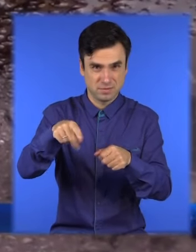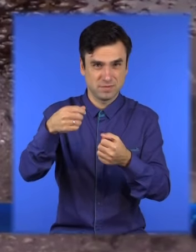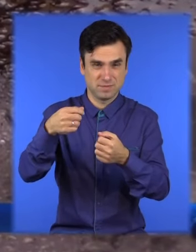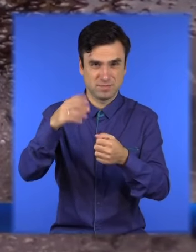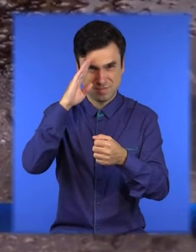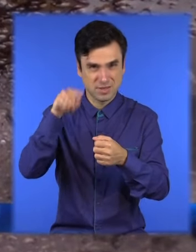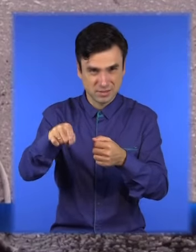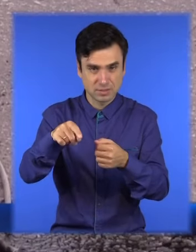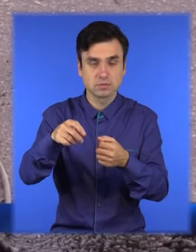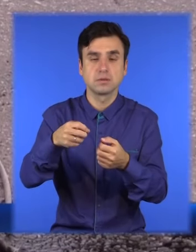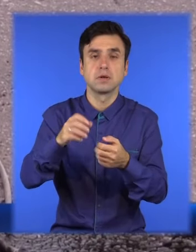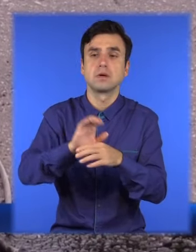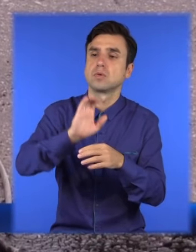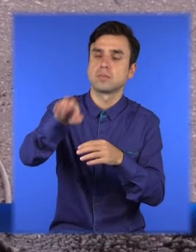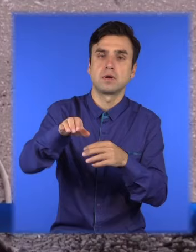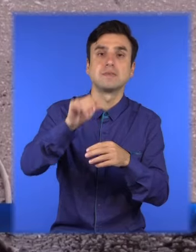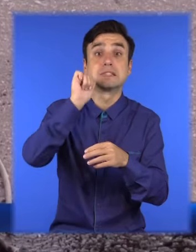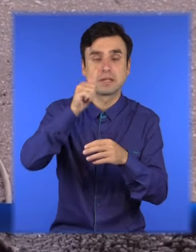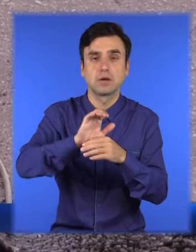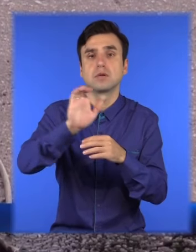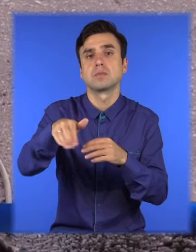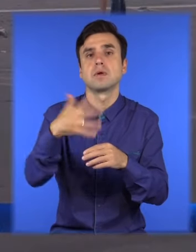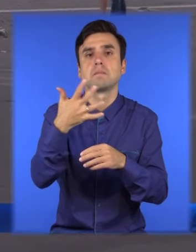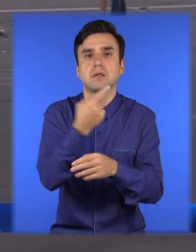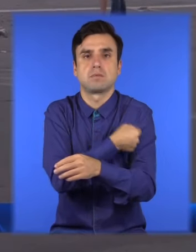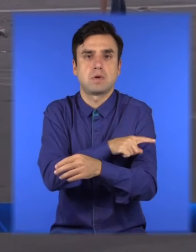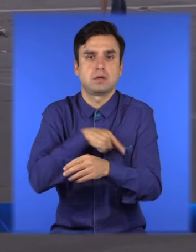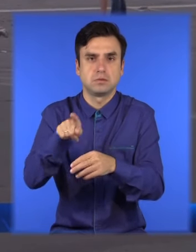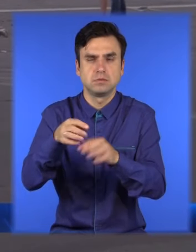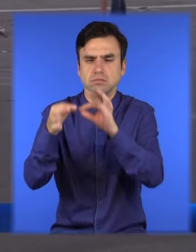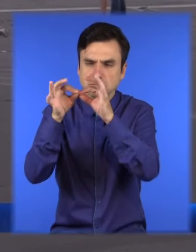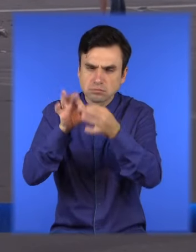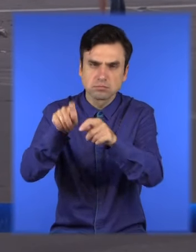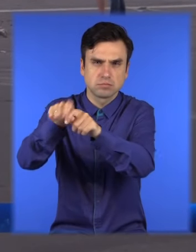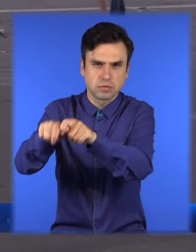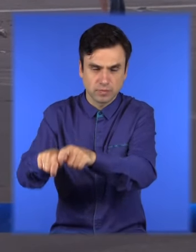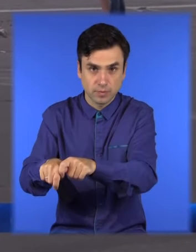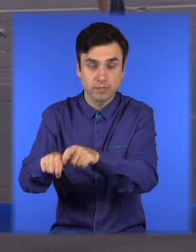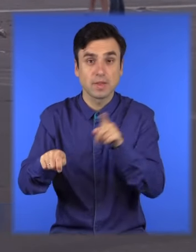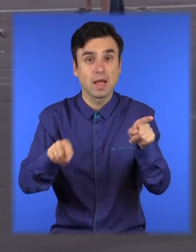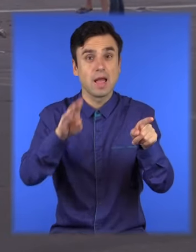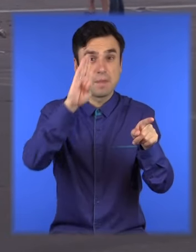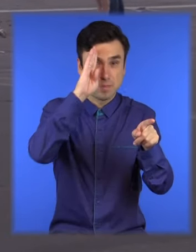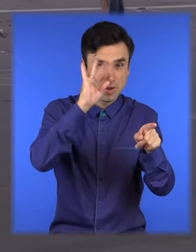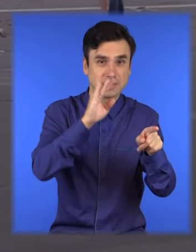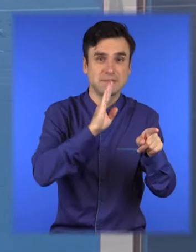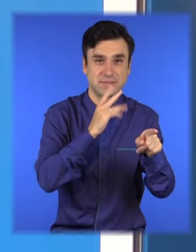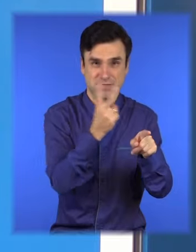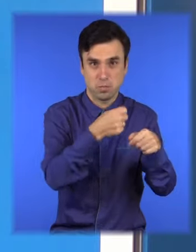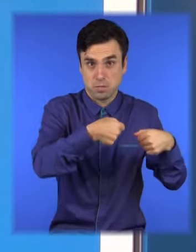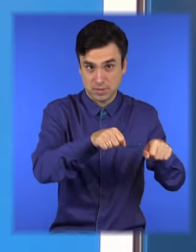для повного обстеження. Двоє інших лікуватимуться амбулаторно. Обставини дорожньо-транспортної пригоди з'ясовують